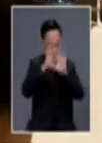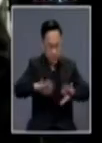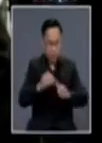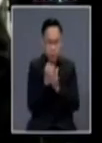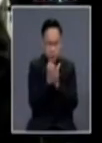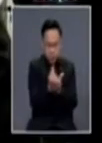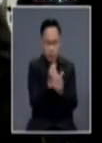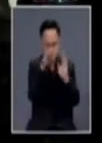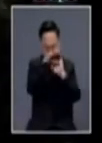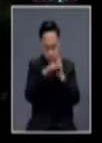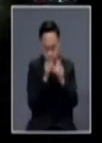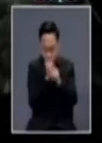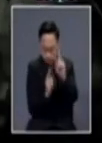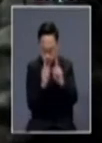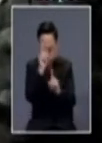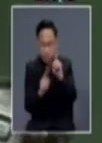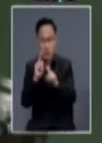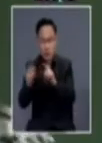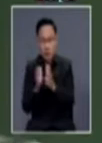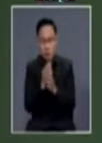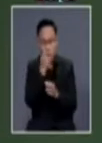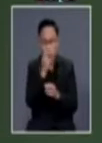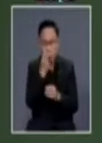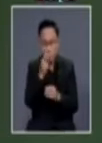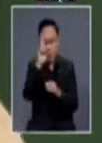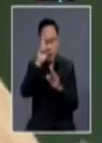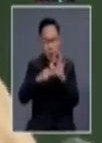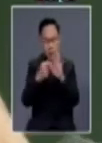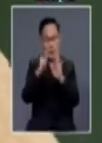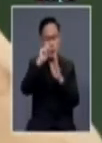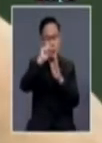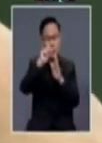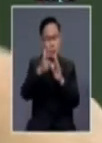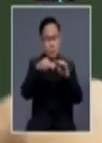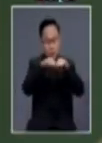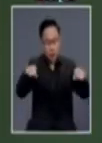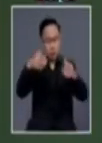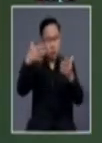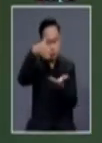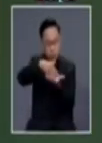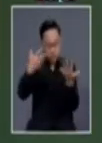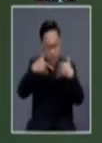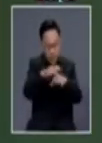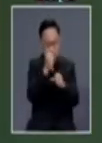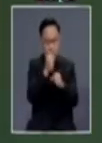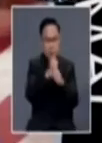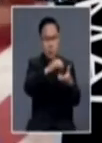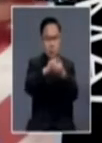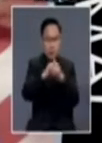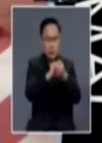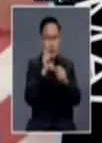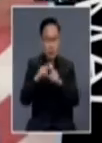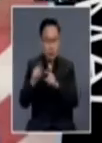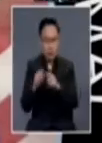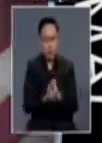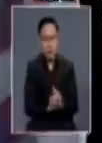ขึ้นรวมทั้งเป็นการทดสอบร่างมาตรฐานศูนย์ประสานงานนานาชาติในกรณีที่เกิดภัยพิบัติขึ้นการฝึกเจสิ